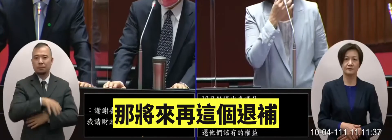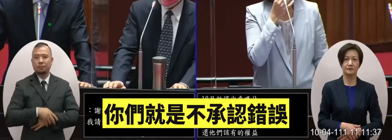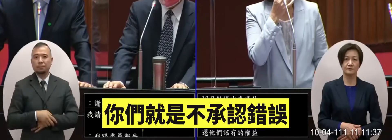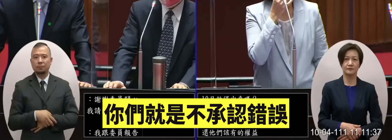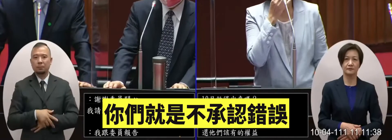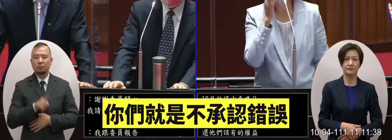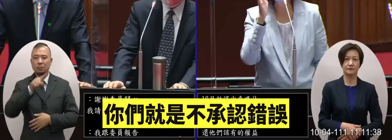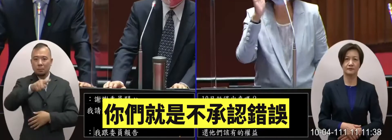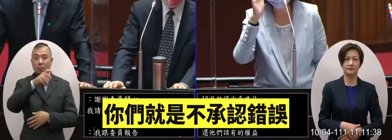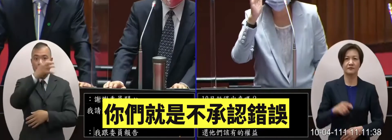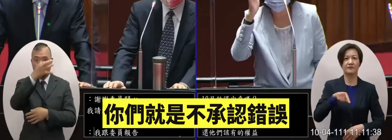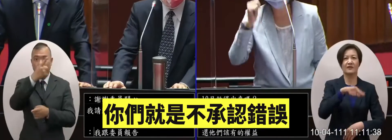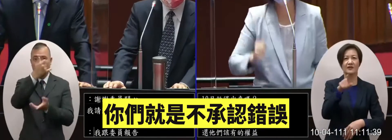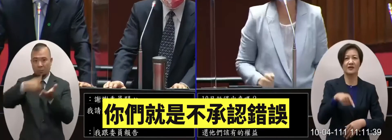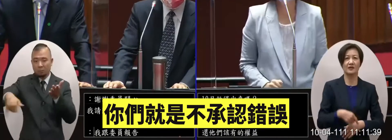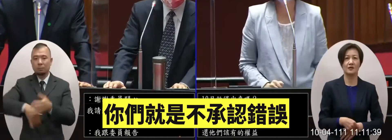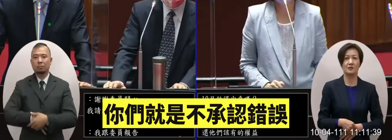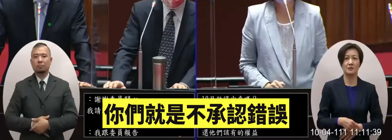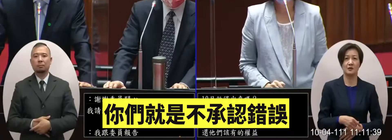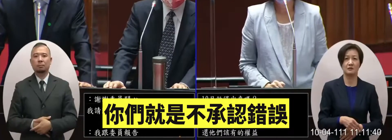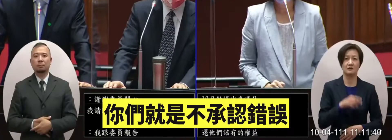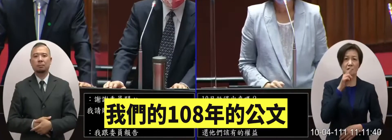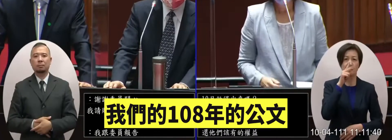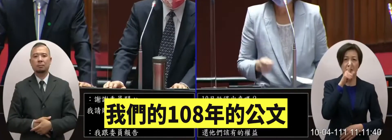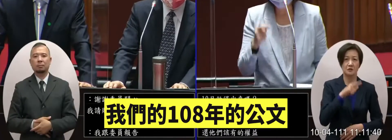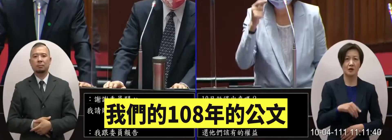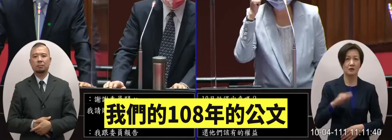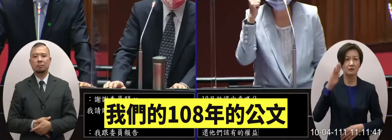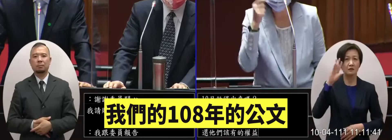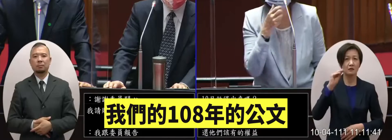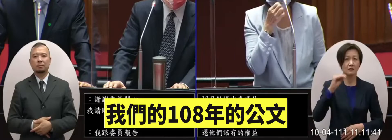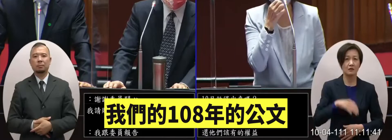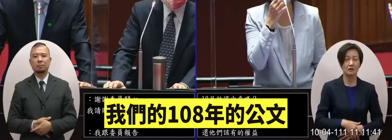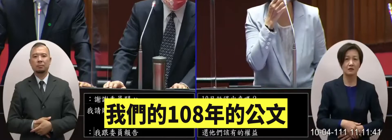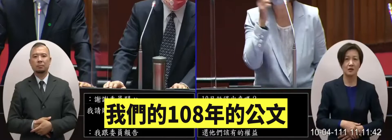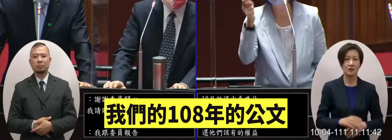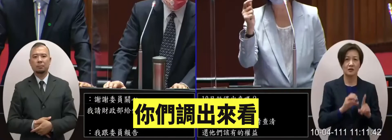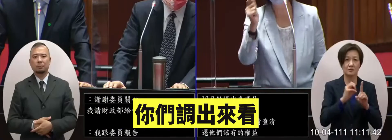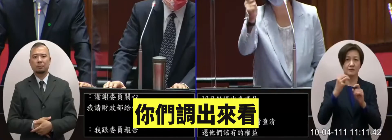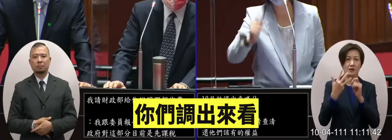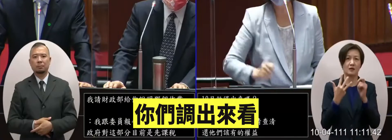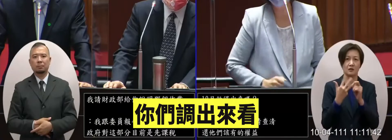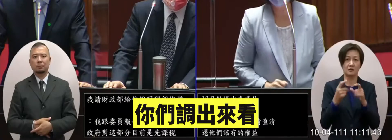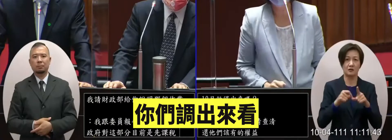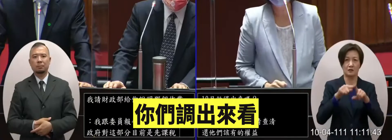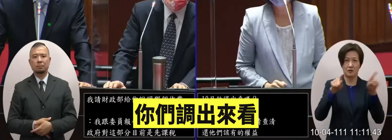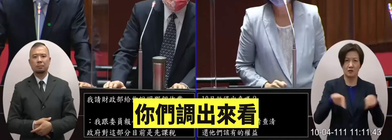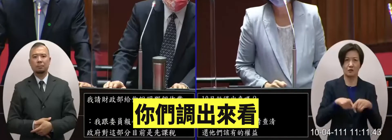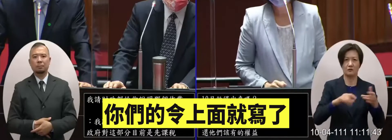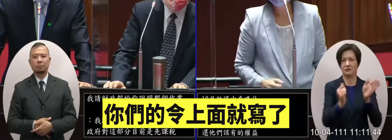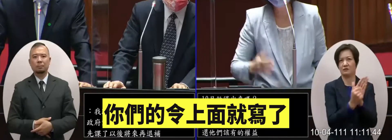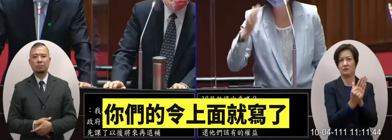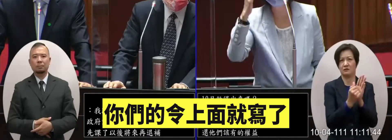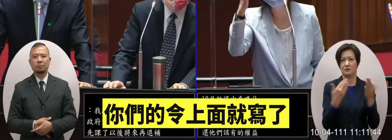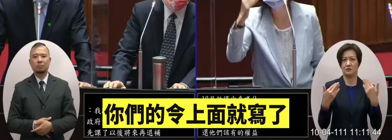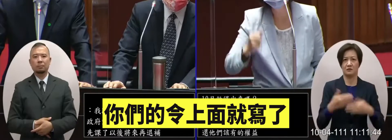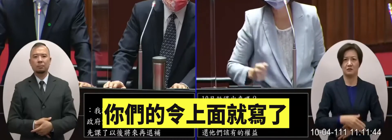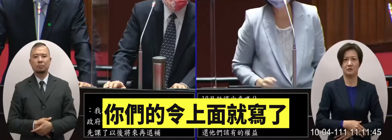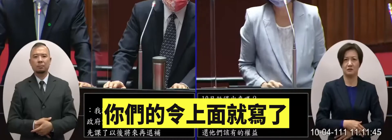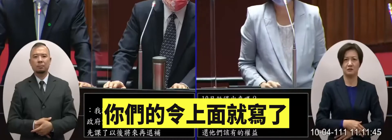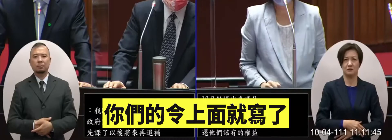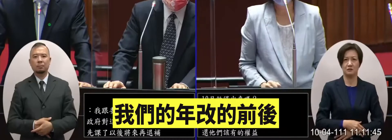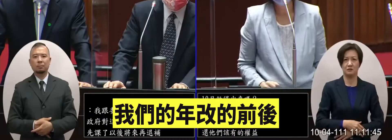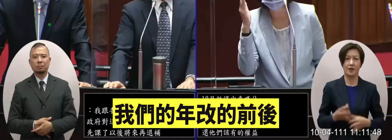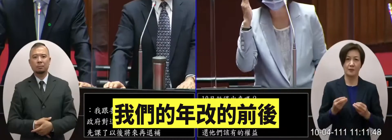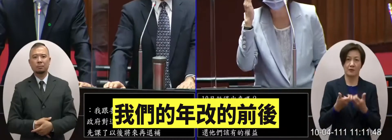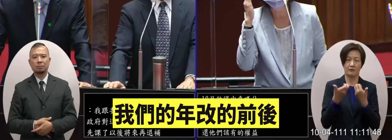这个退补。 你们就是不承认错误了，我们的108年的公文你们调出来看，你们的令上